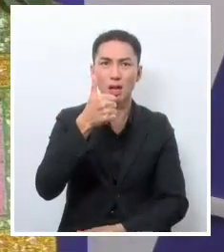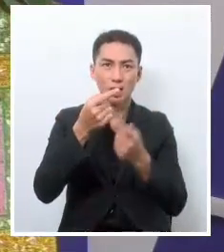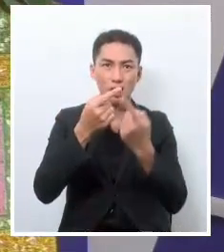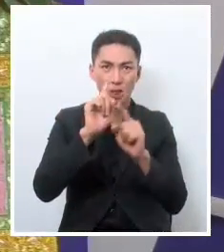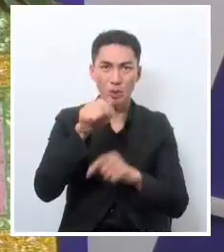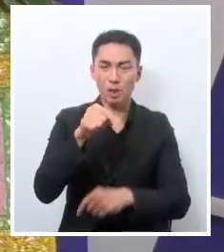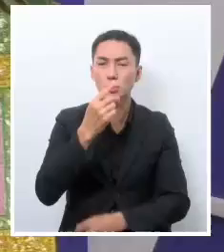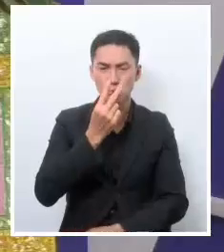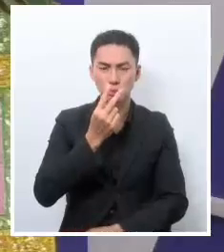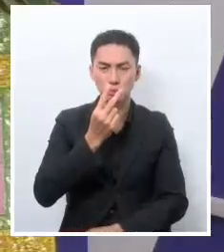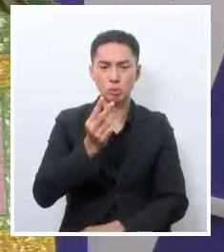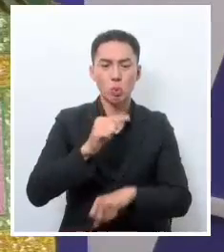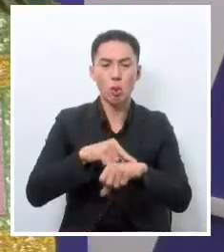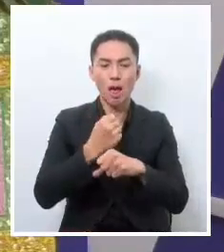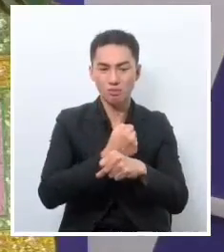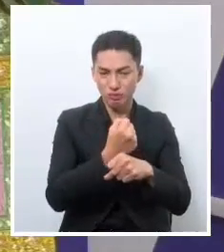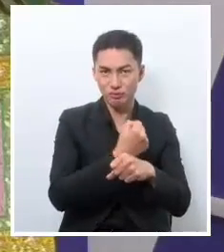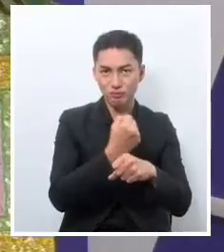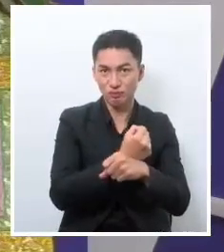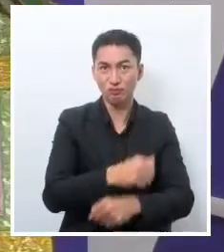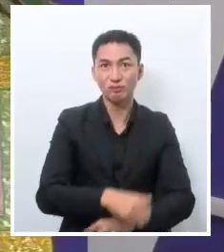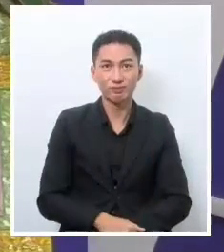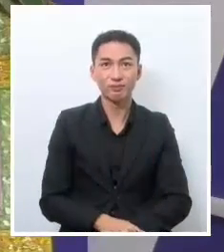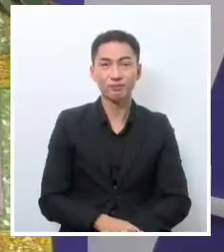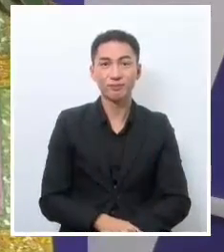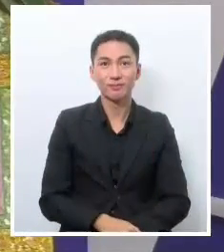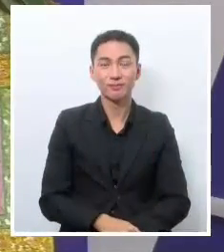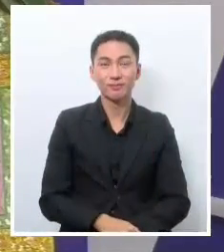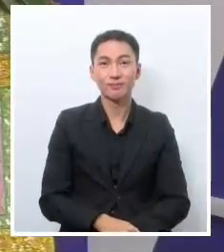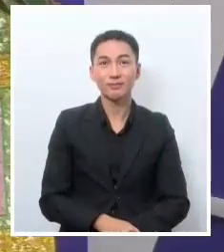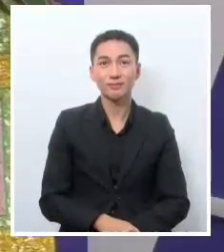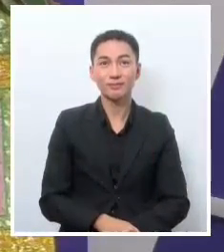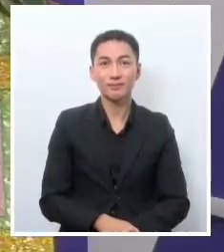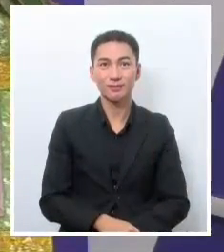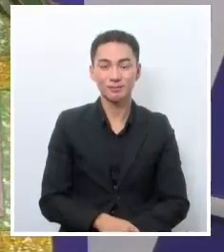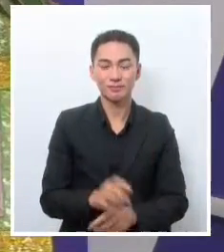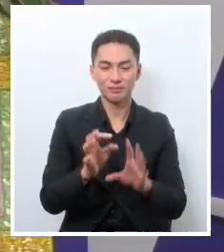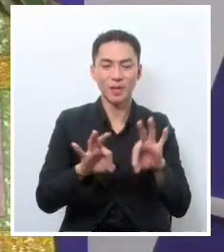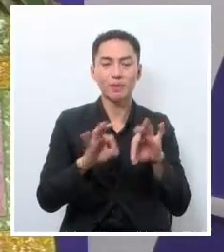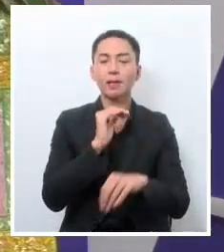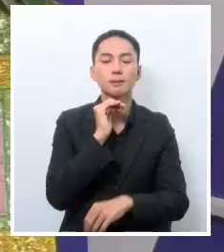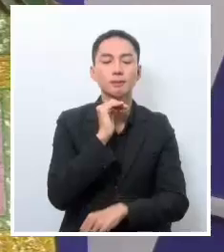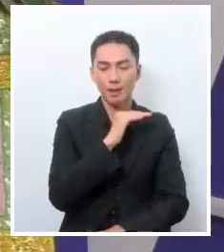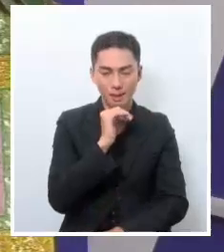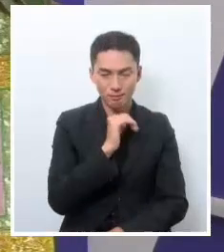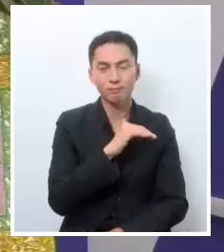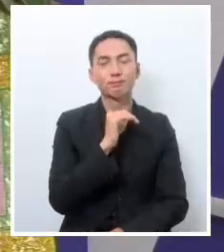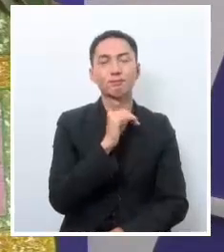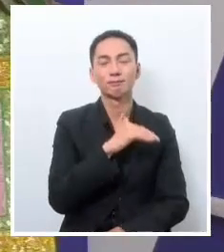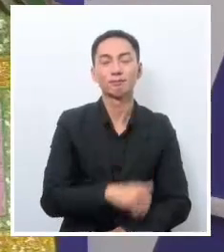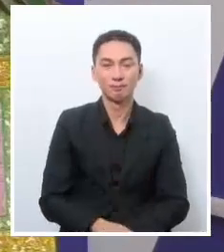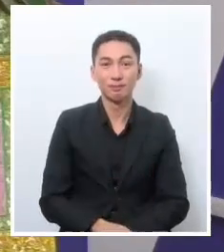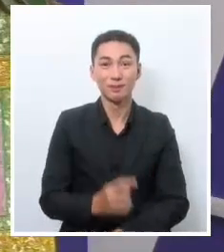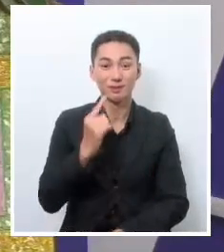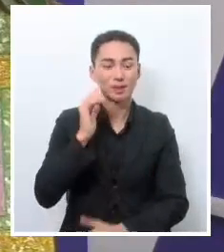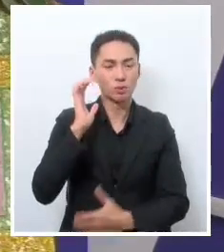เววลาใช่ครับอยู่ที่เวลาฝึกซ้อมแล้วก็เอ่อการขยันซ้อมเงี้ยครับเรื่อยๆอโอเคแต่เตอนเคิดว่าเหมาะกับเราแล้ว